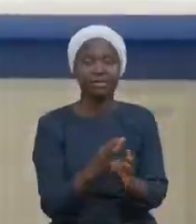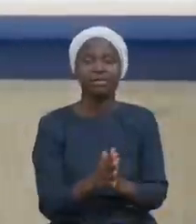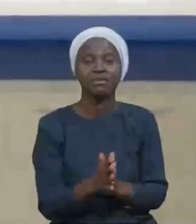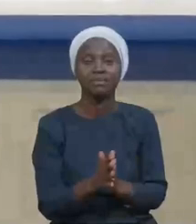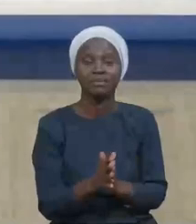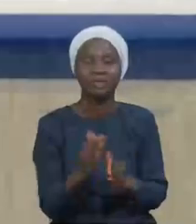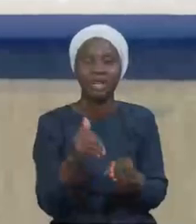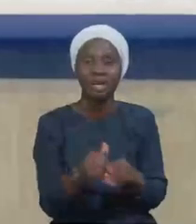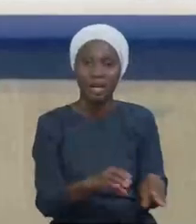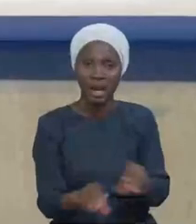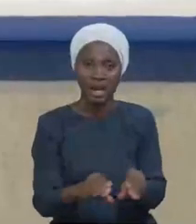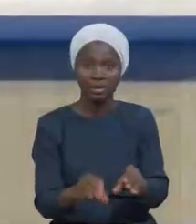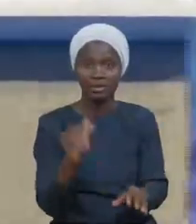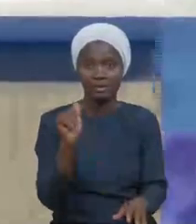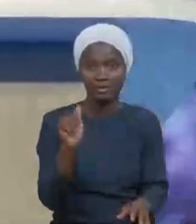Acte 5.